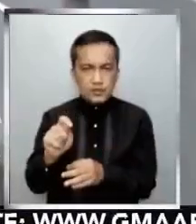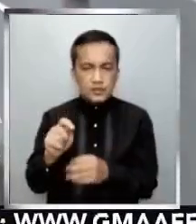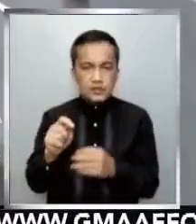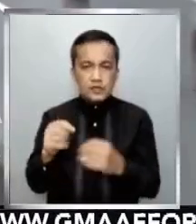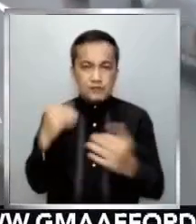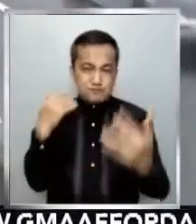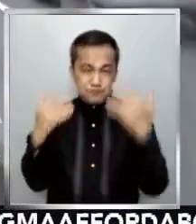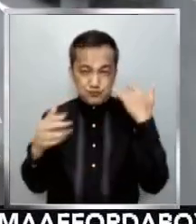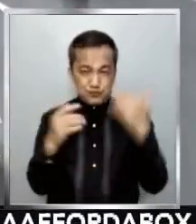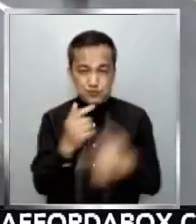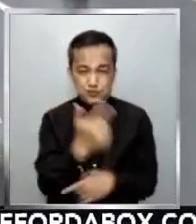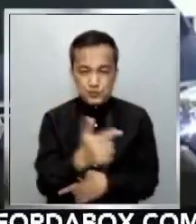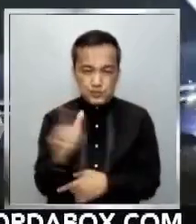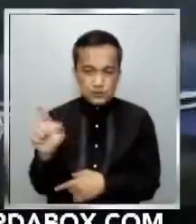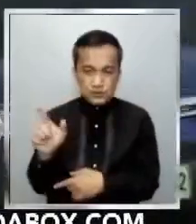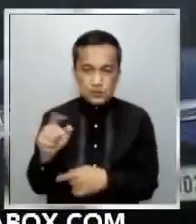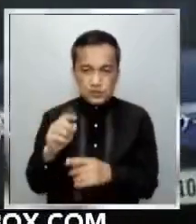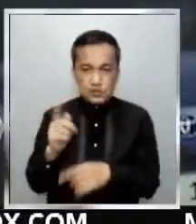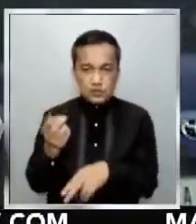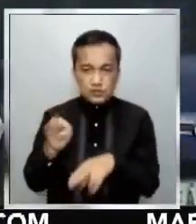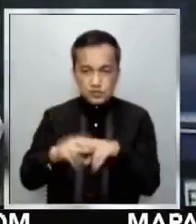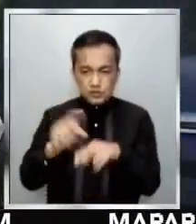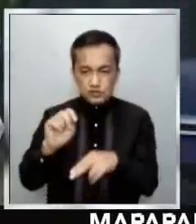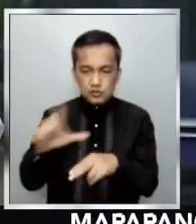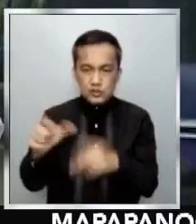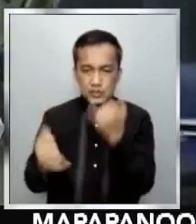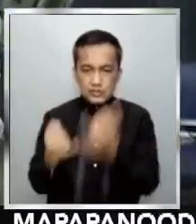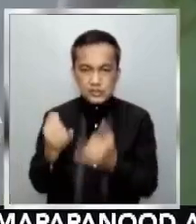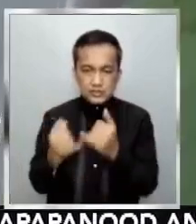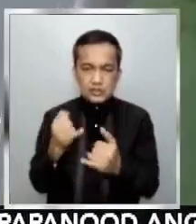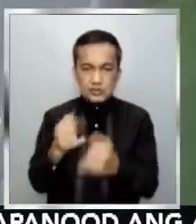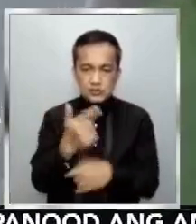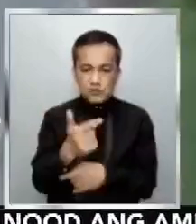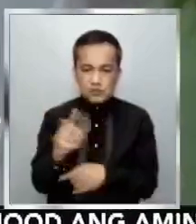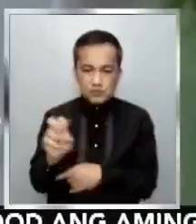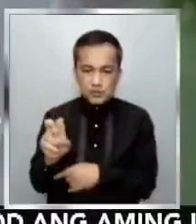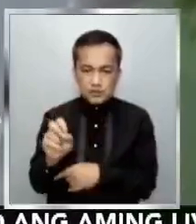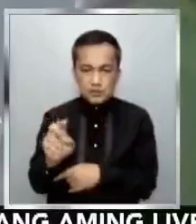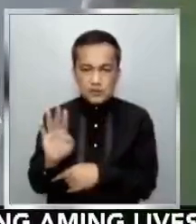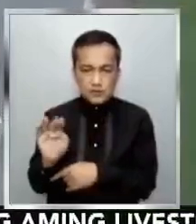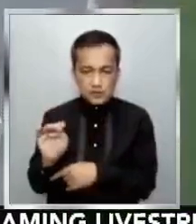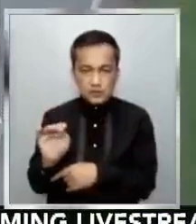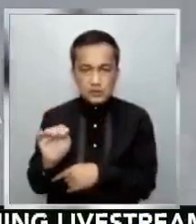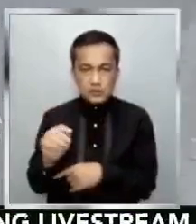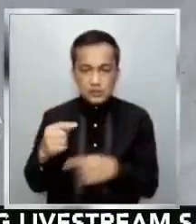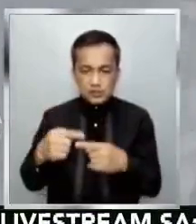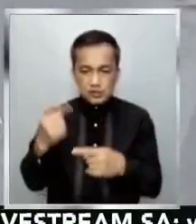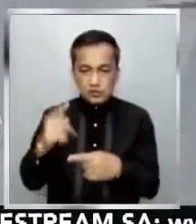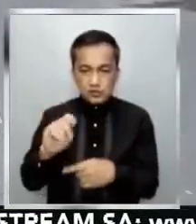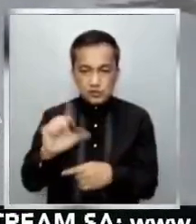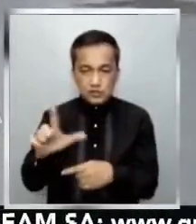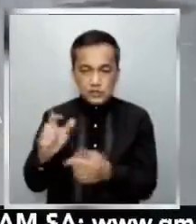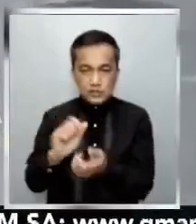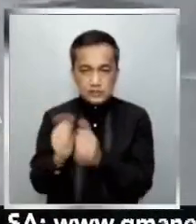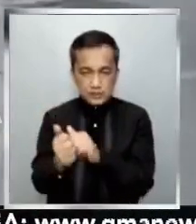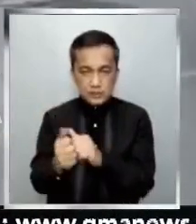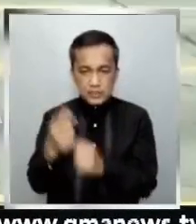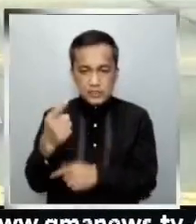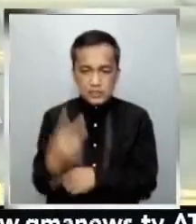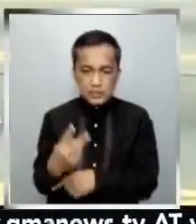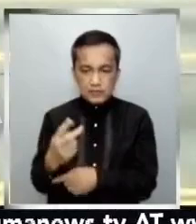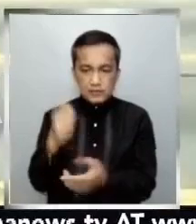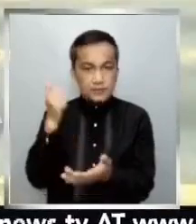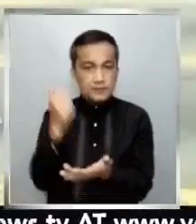toll hike sa Webes, last tranche ng 2012 at 2014 periodic toll adjustments at kalahati ng inaprobahan